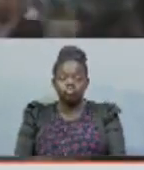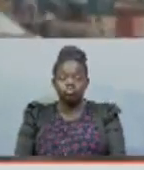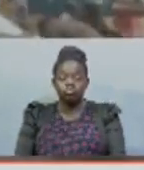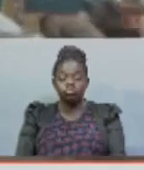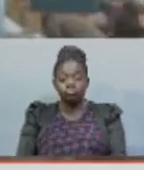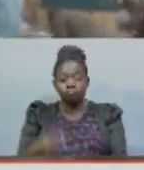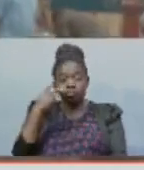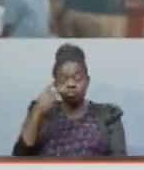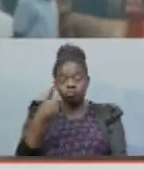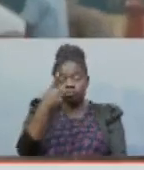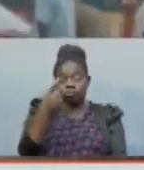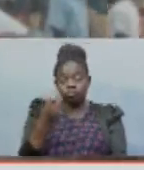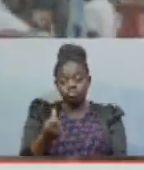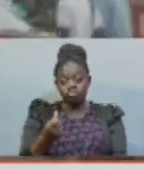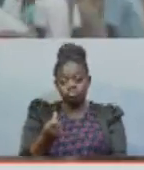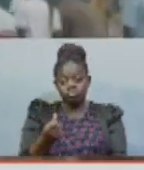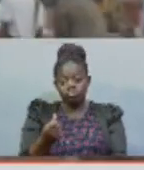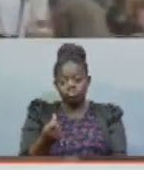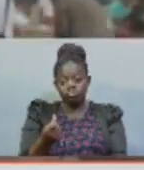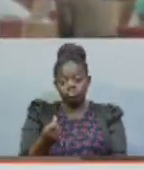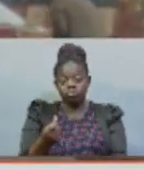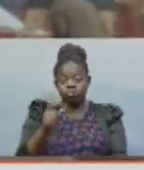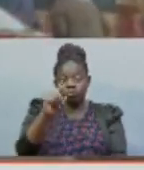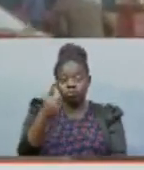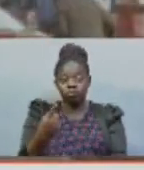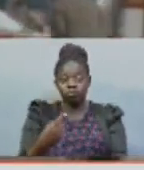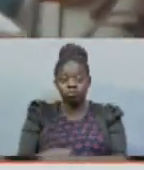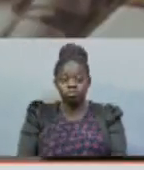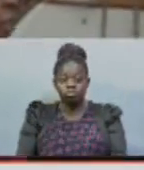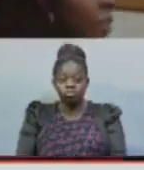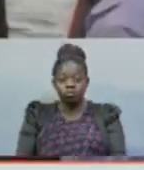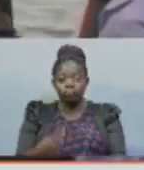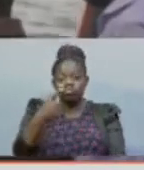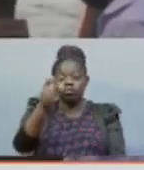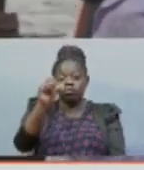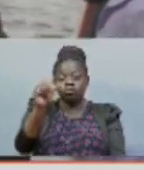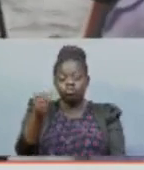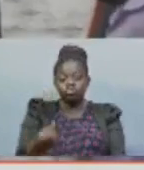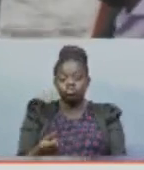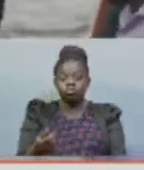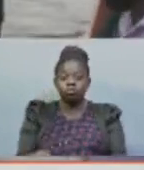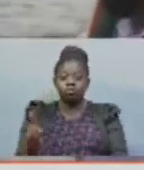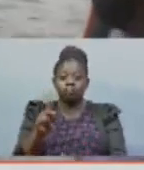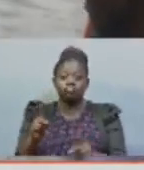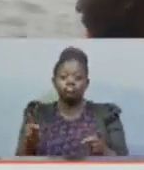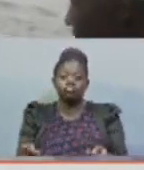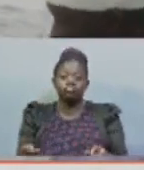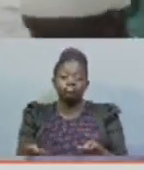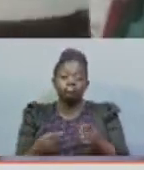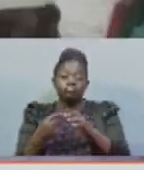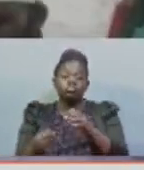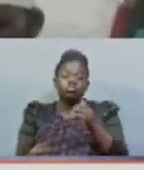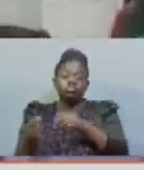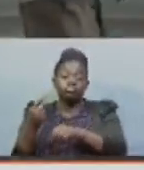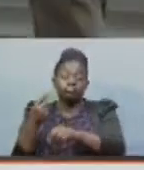Nakata abantu kumi na mukaga, tusete me, kurukumi rukumi, nakakuna kumukaka. Abadamuzi bala zokunyo lebe lebe da wom,